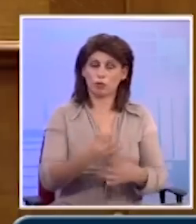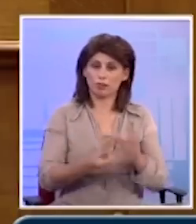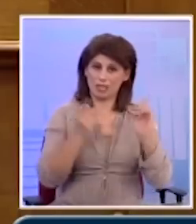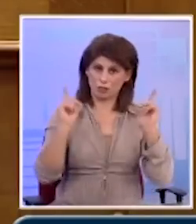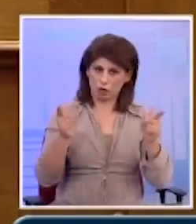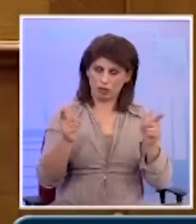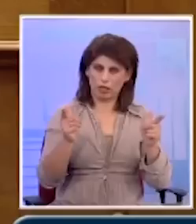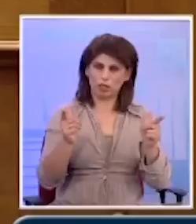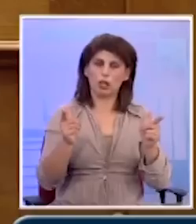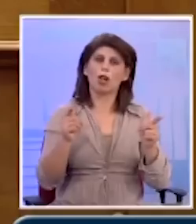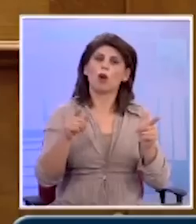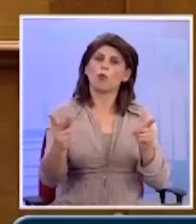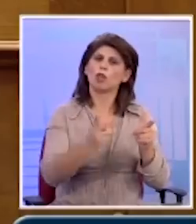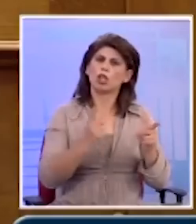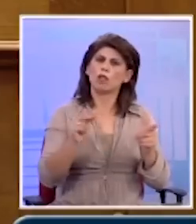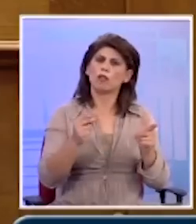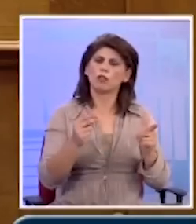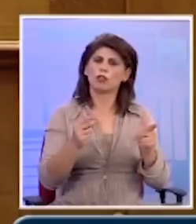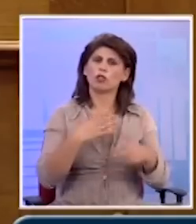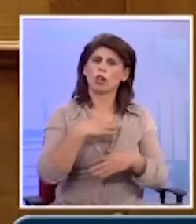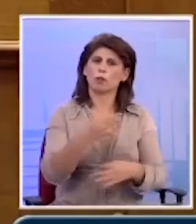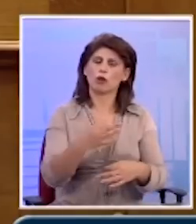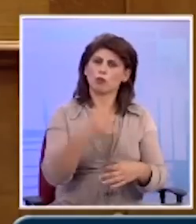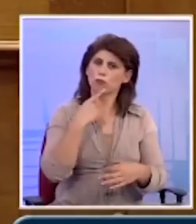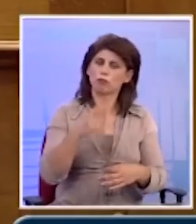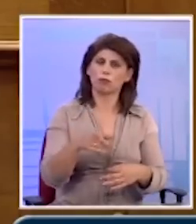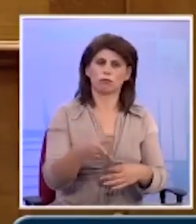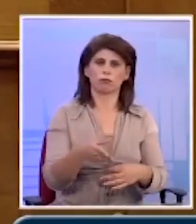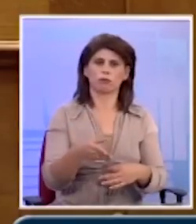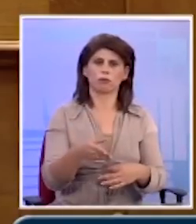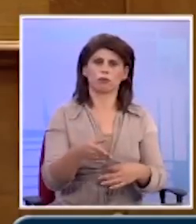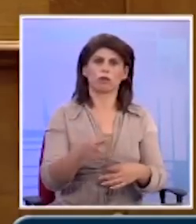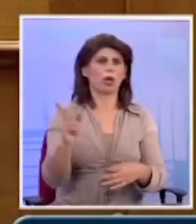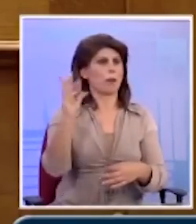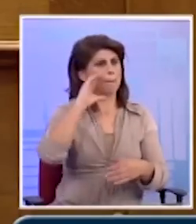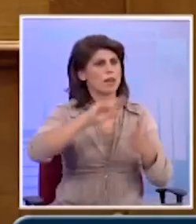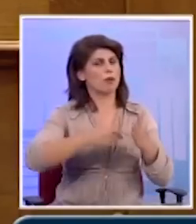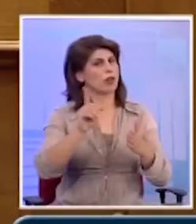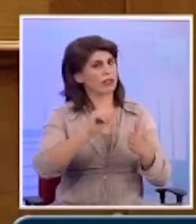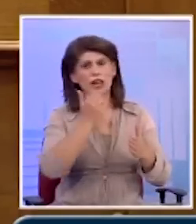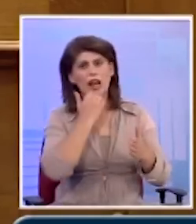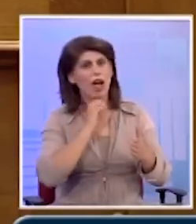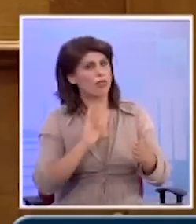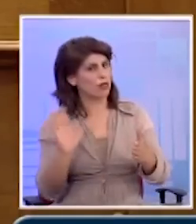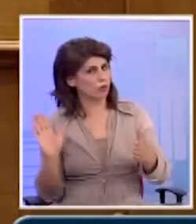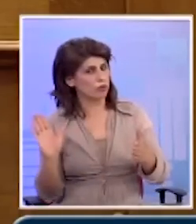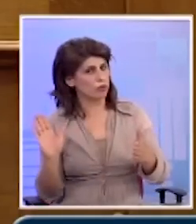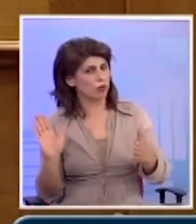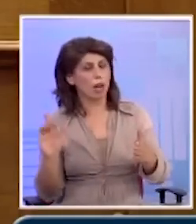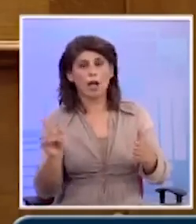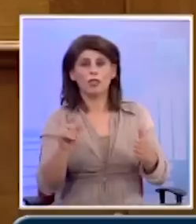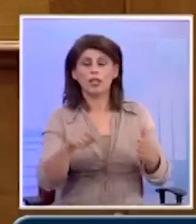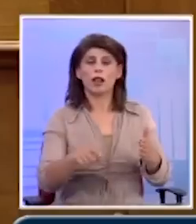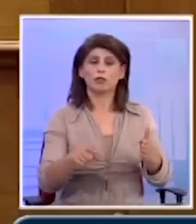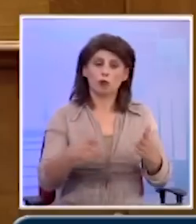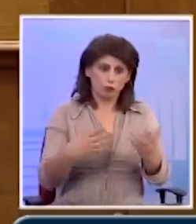Δημοκρατίας, ο οποίος υπερακόντισε. Το μνημόνιο δεν ήταν το λάθος πλέον. Δεν είναι αυτό